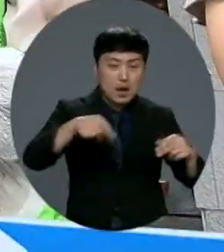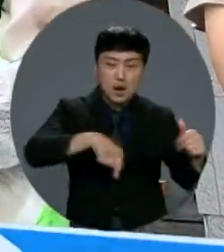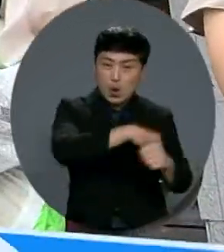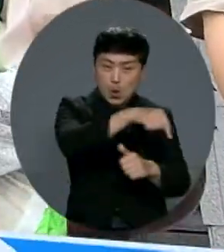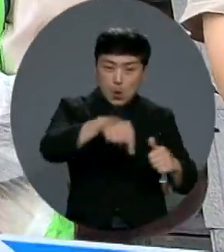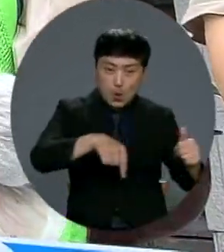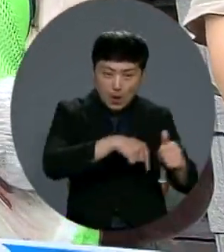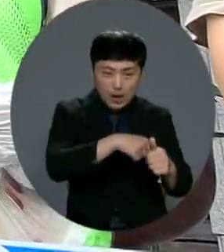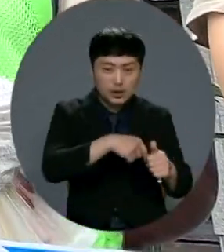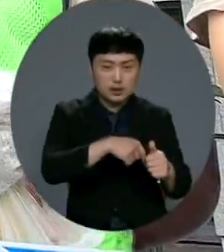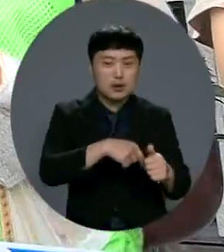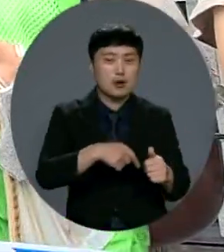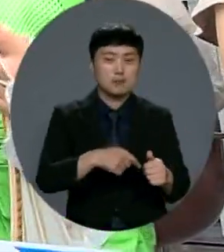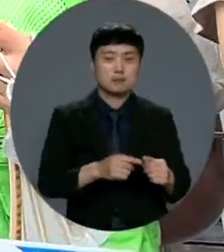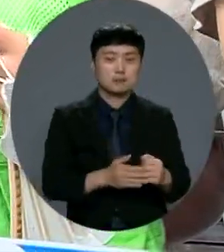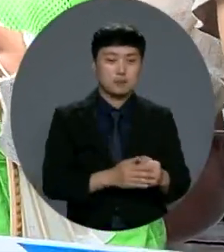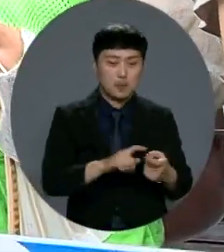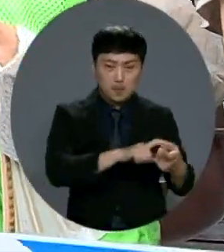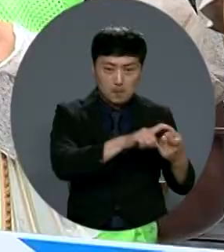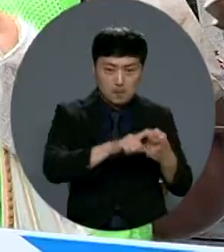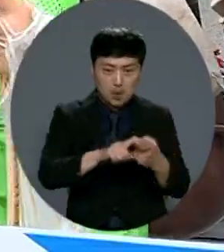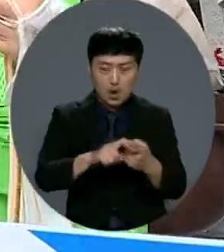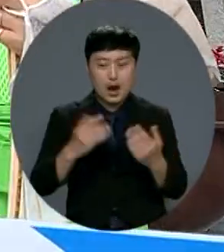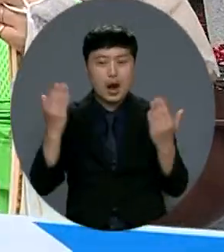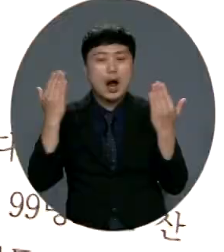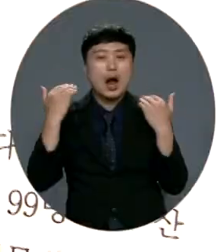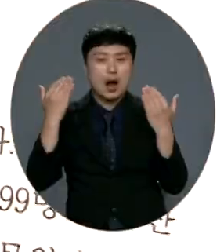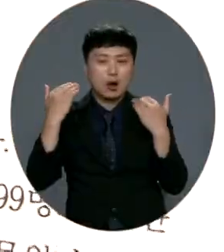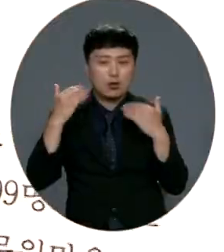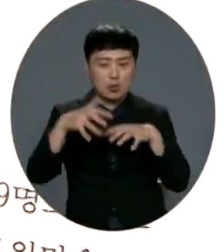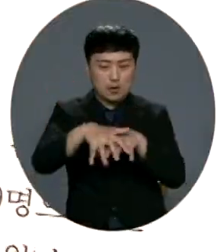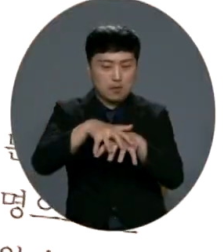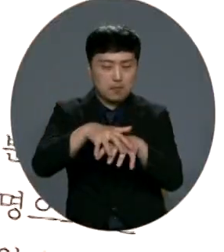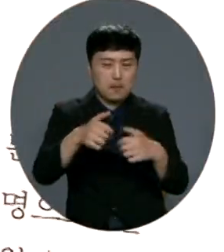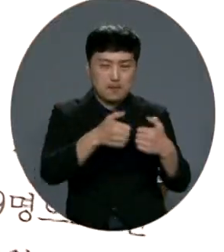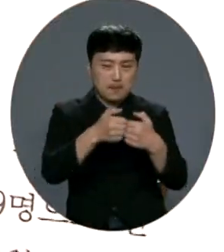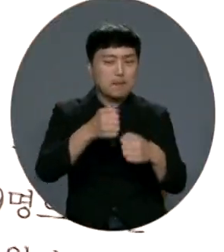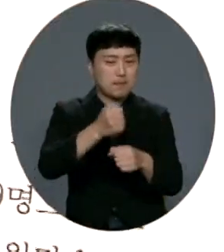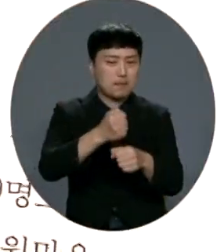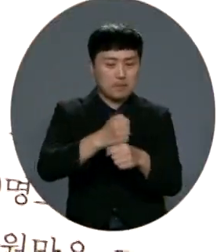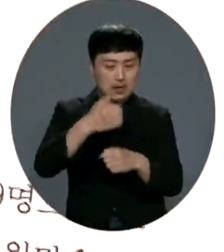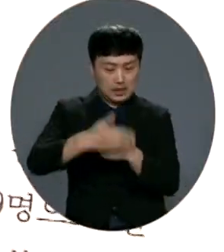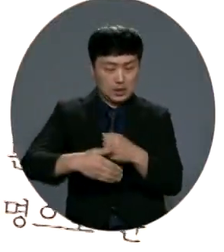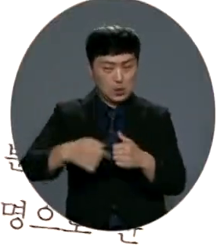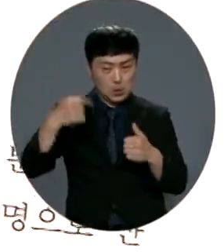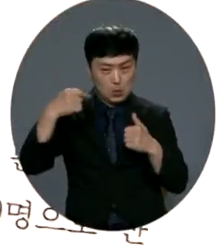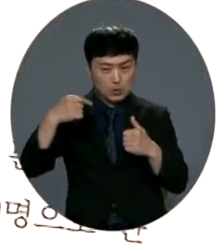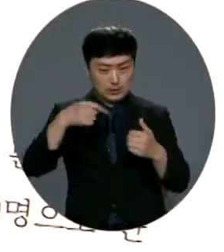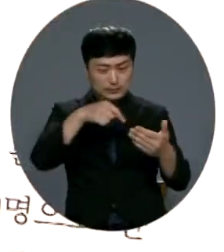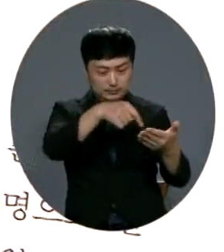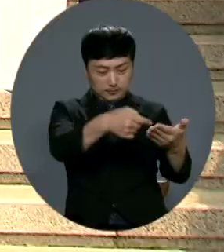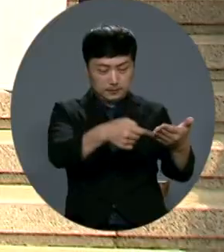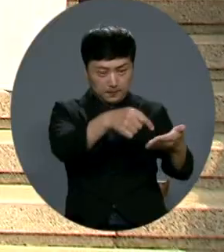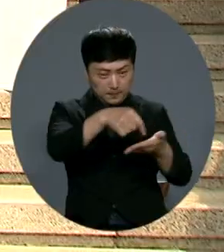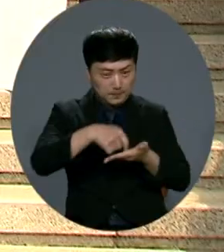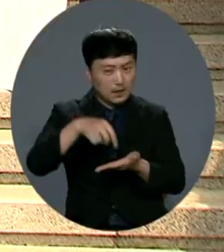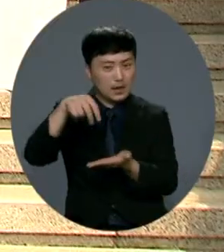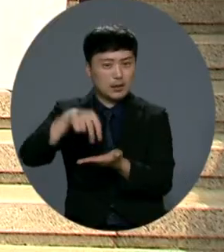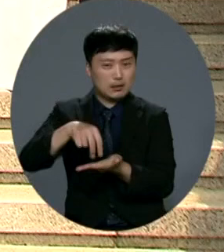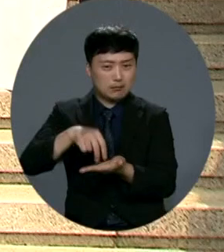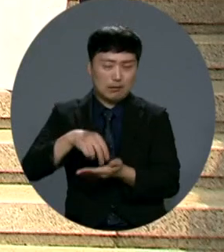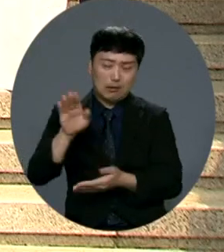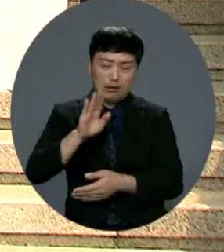정기적인 노사협의처를 구성할 것을 요구하고 있지만 대구시 교육청은 원론적 입장만 반복하면서